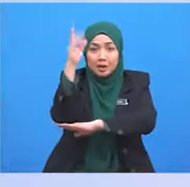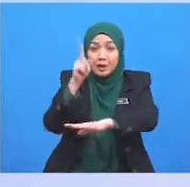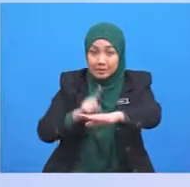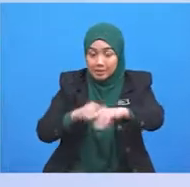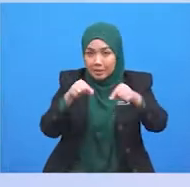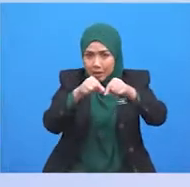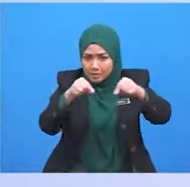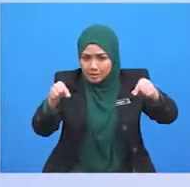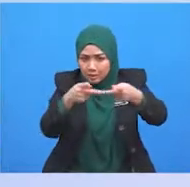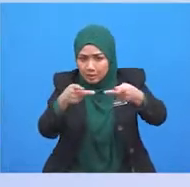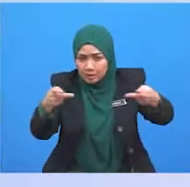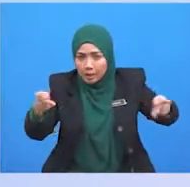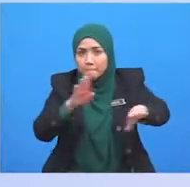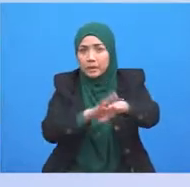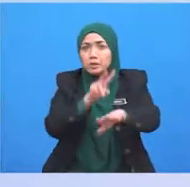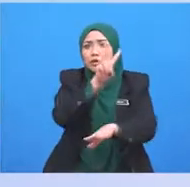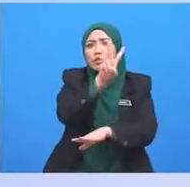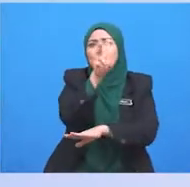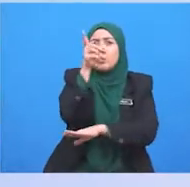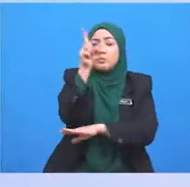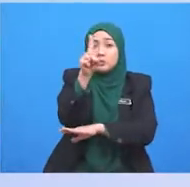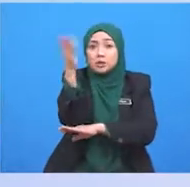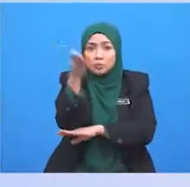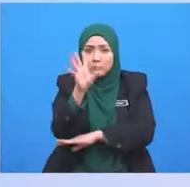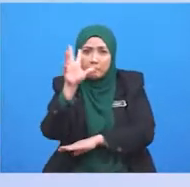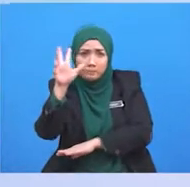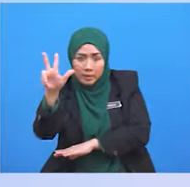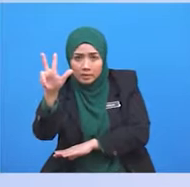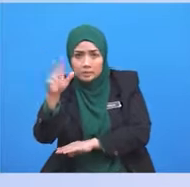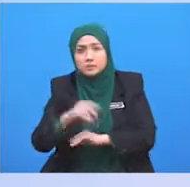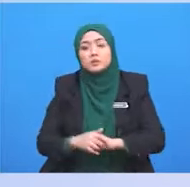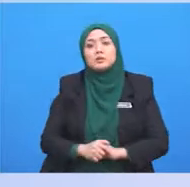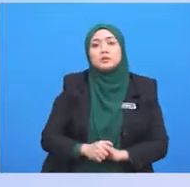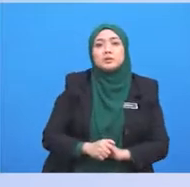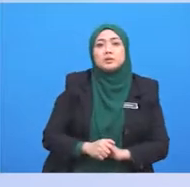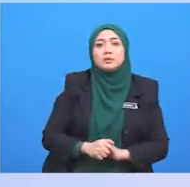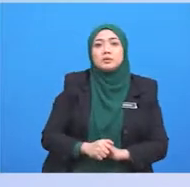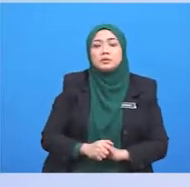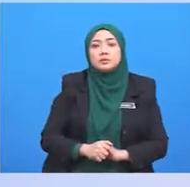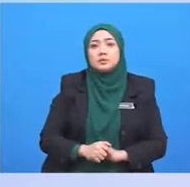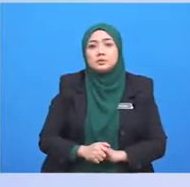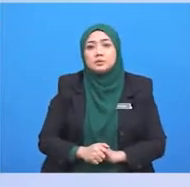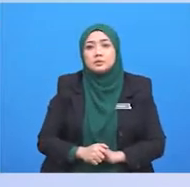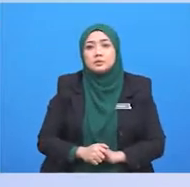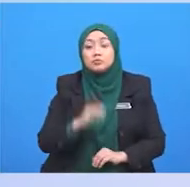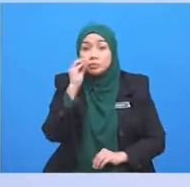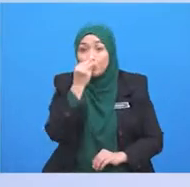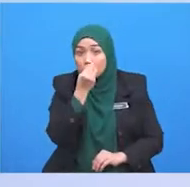21 Mac iaitu musim bunga dan 23 September iaitu musim luruh.